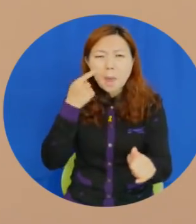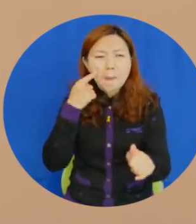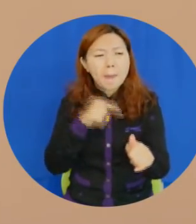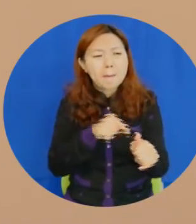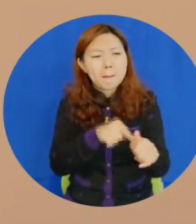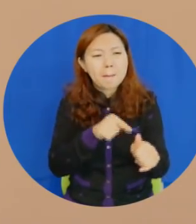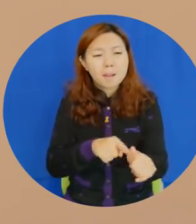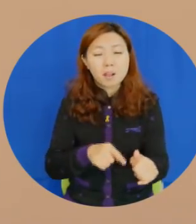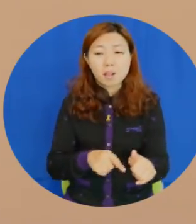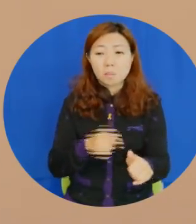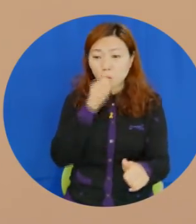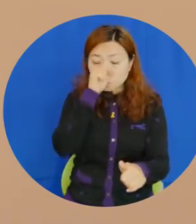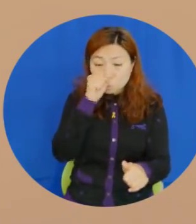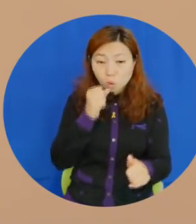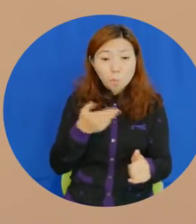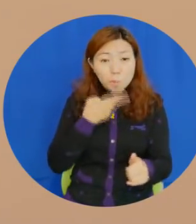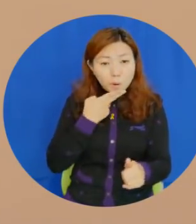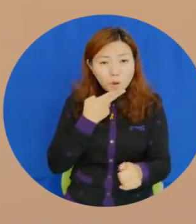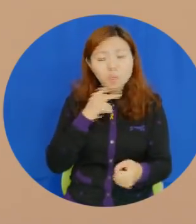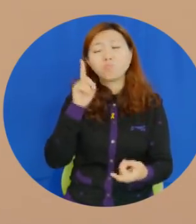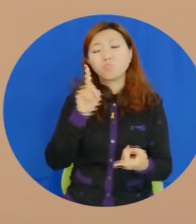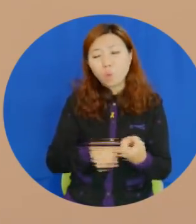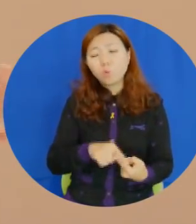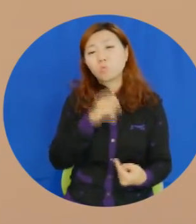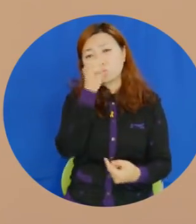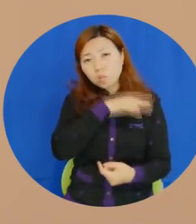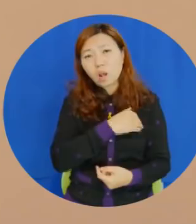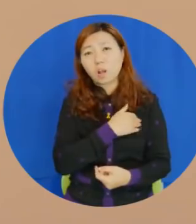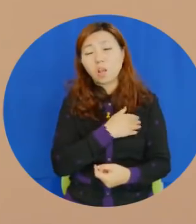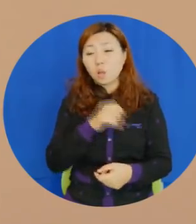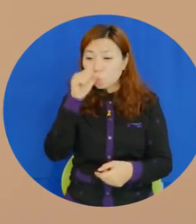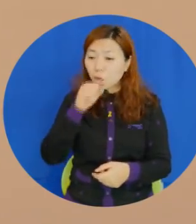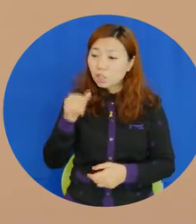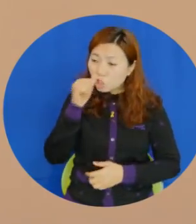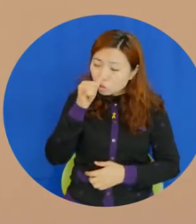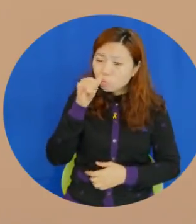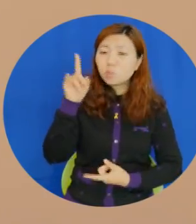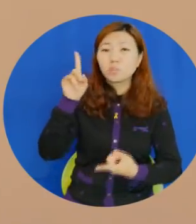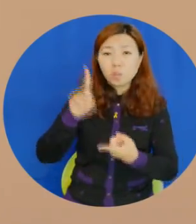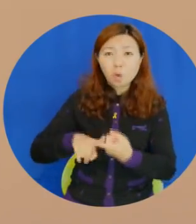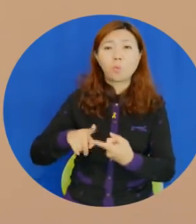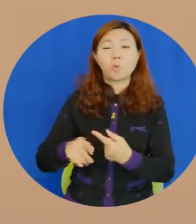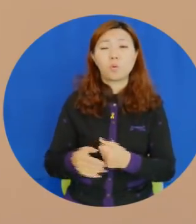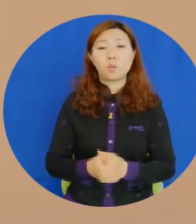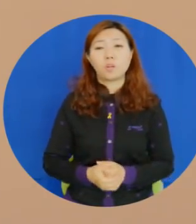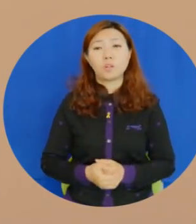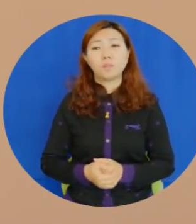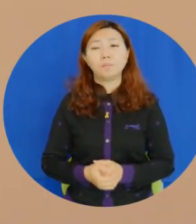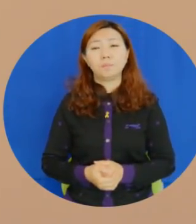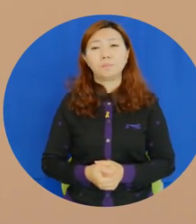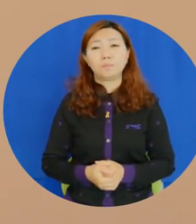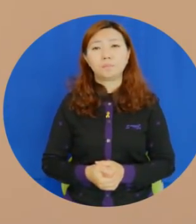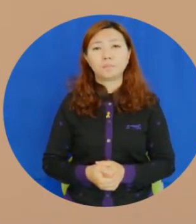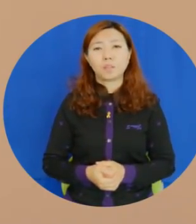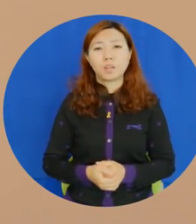또 그렇게 강요해도 안 돼요. 좋아하는 게 없으면 아무거나 하면 되고 좋아하는 게 있으면 그걸 하도록 하고